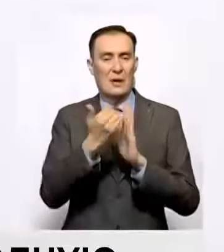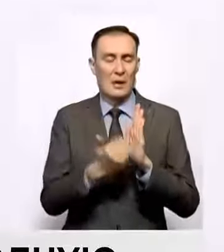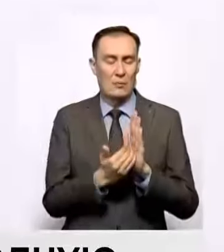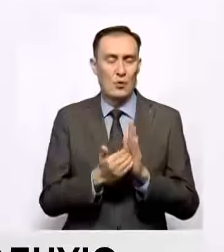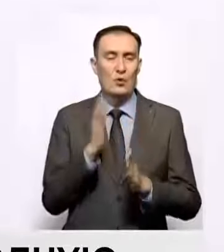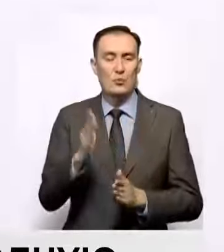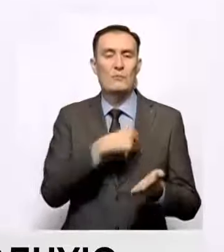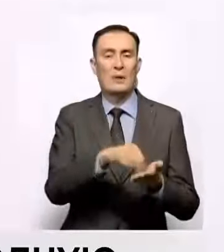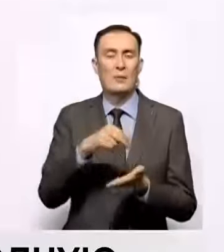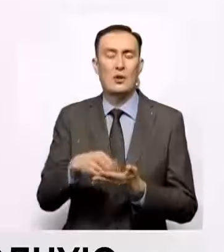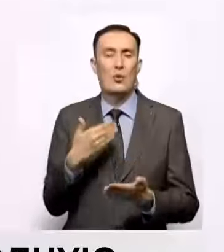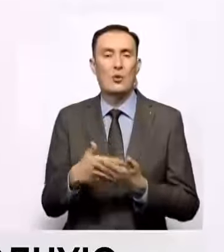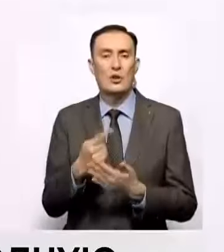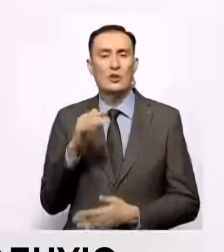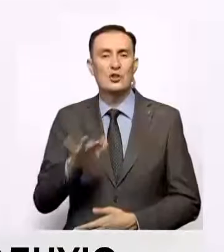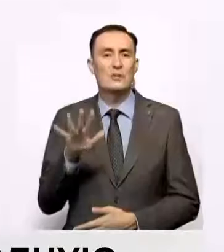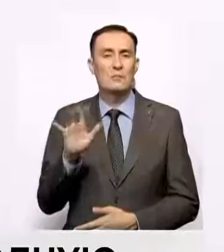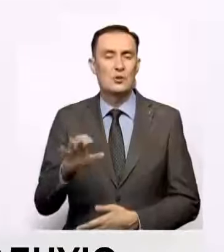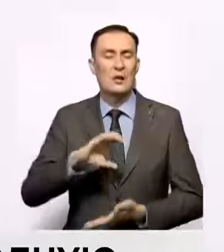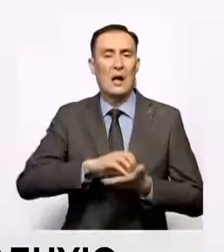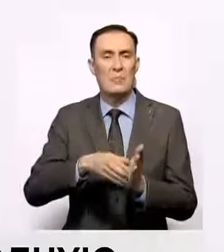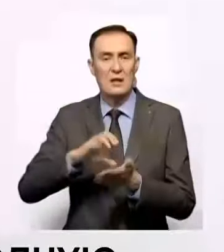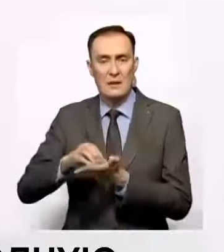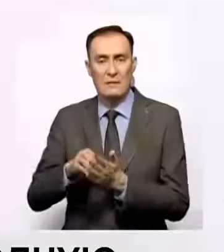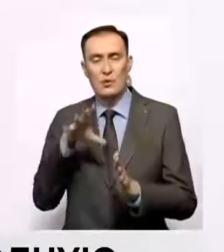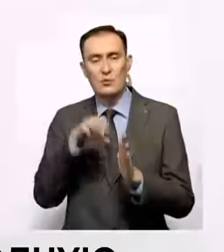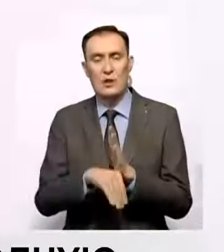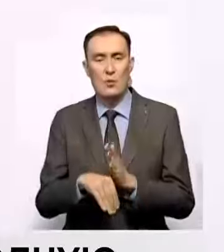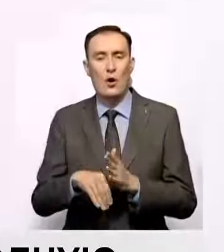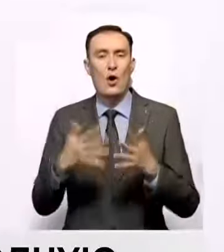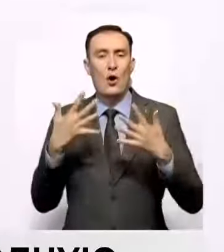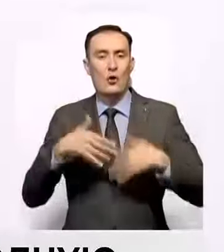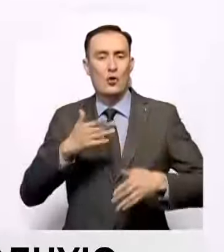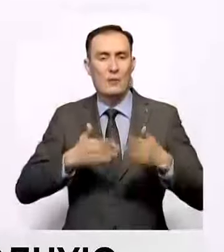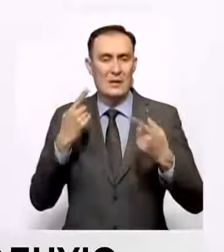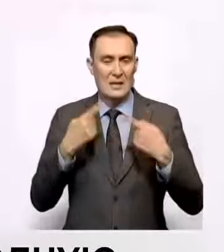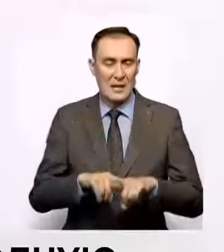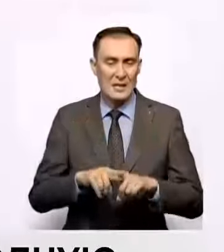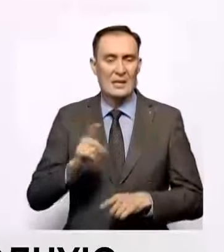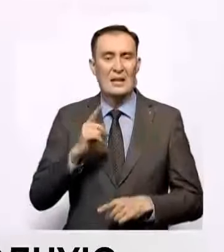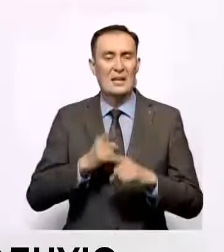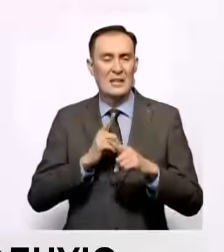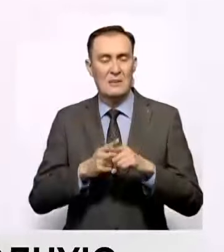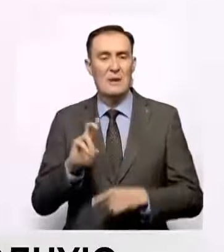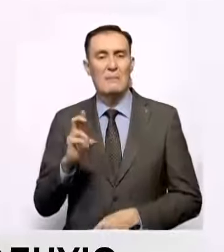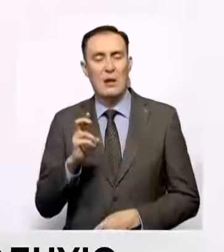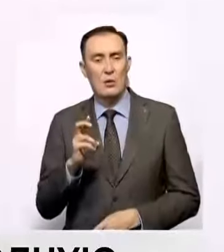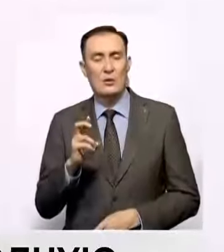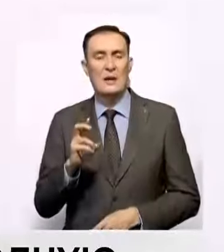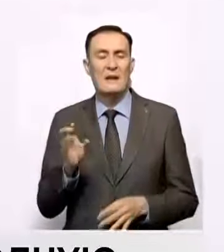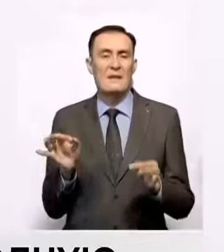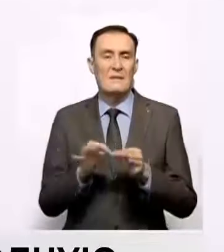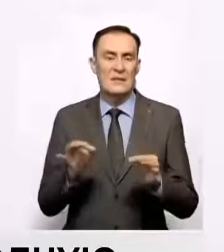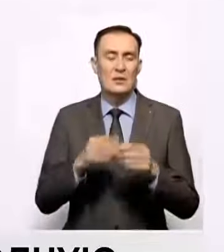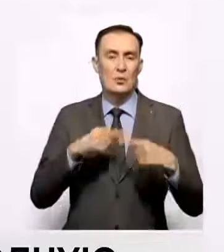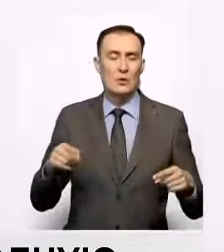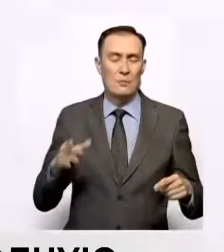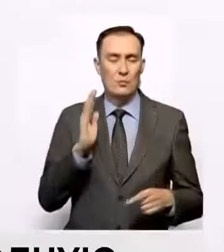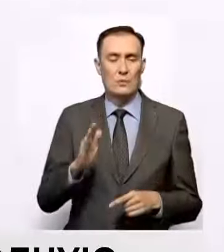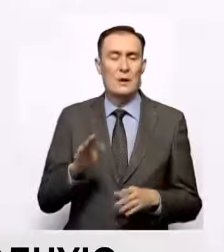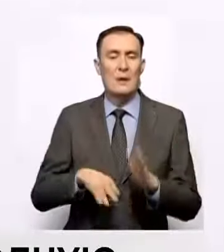Планируется приобрести около 1500 кабинетов, в том числе по робототехнике, химии, биологии, физике и STEM. Запланирована